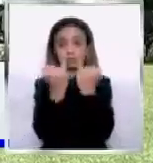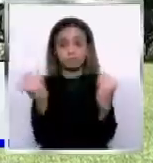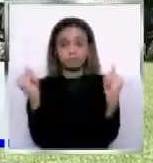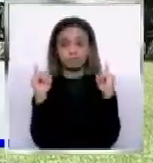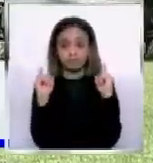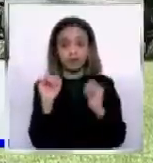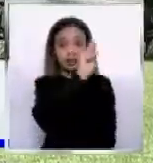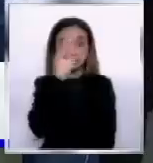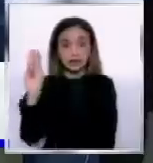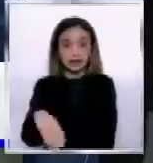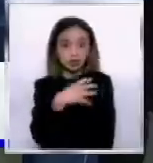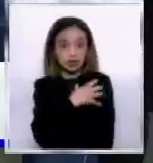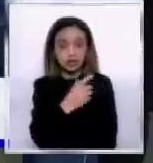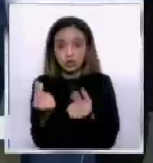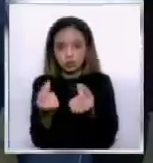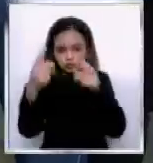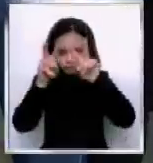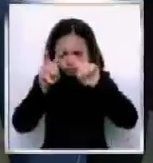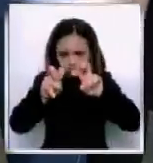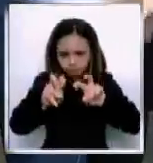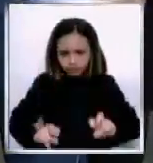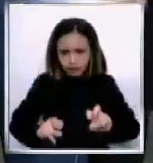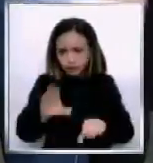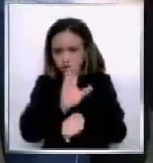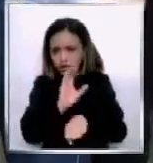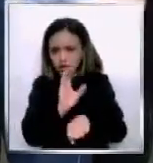sa mga simbahan sa paligid ng Intramuros.